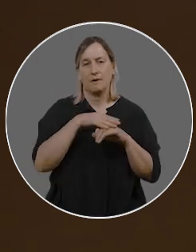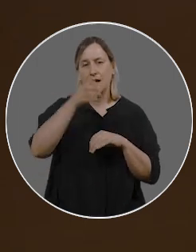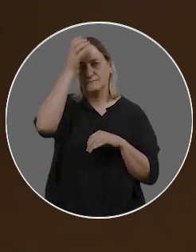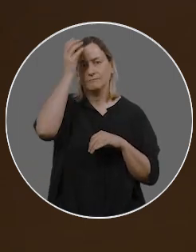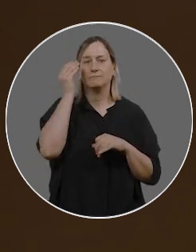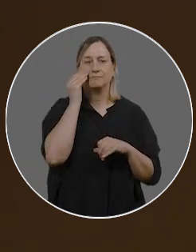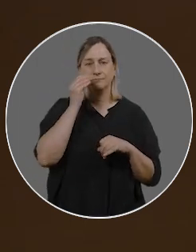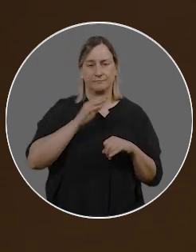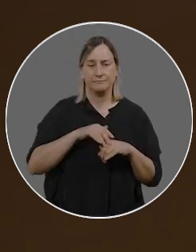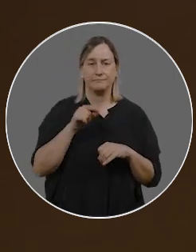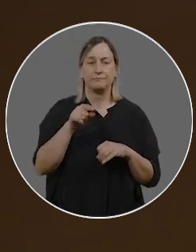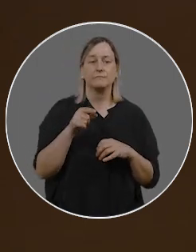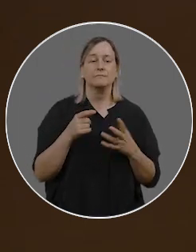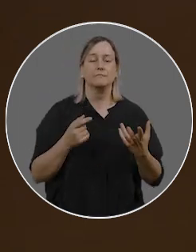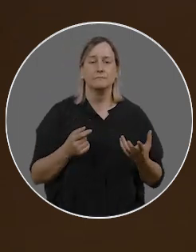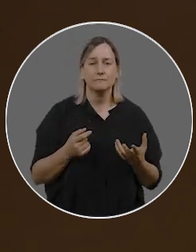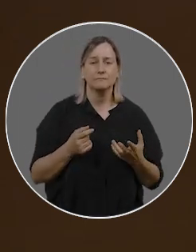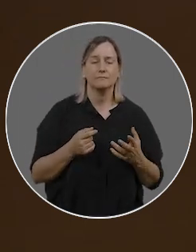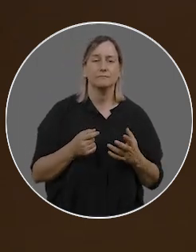intel·ligència artificial.